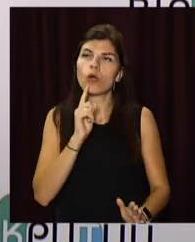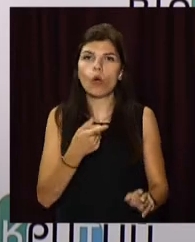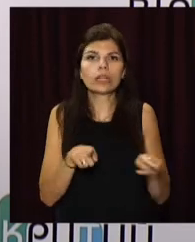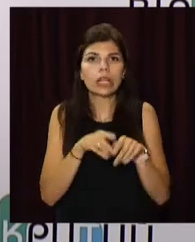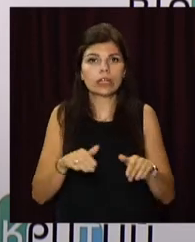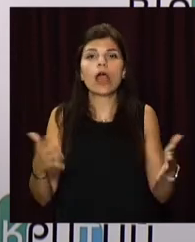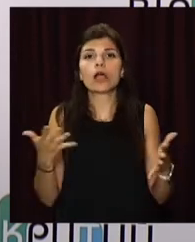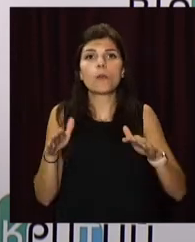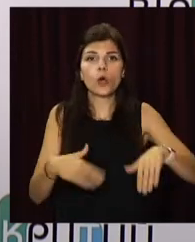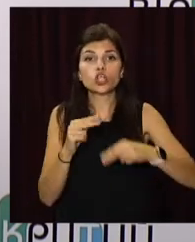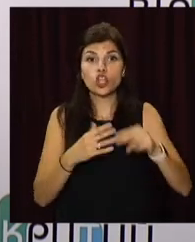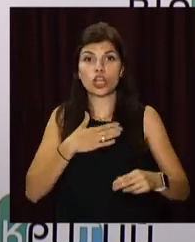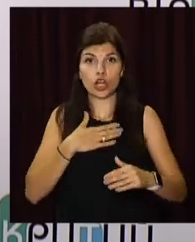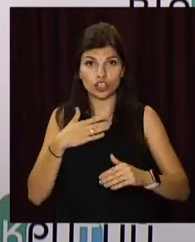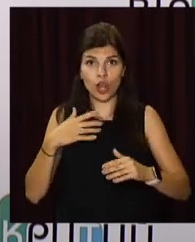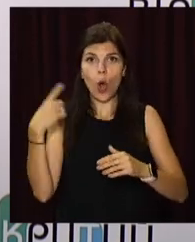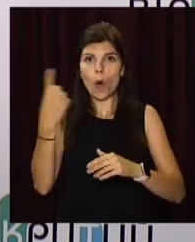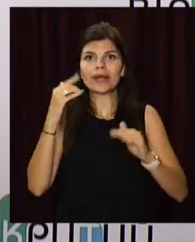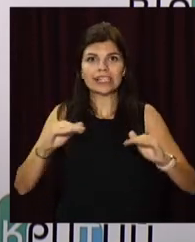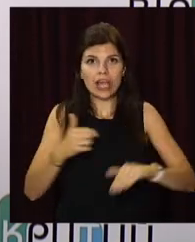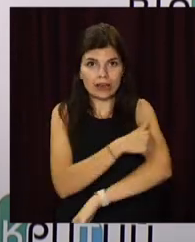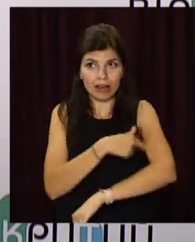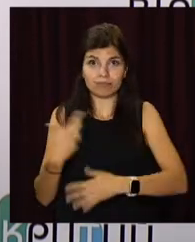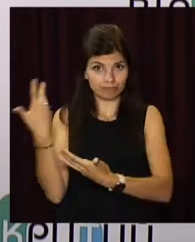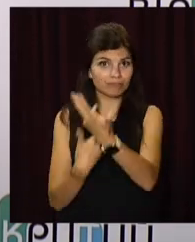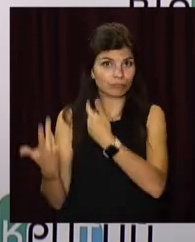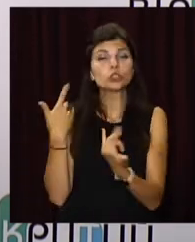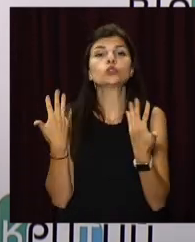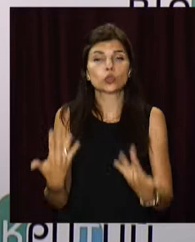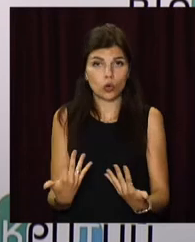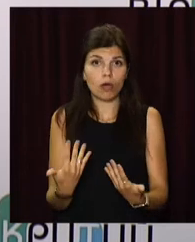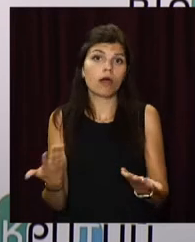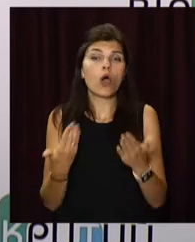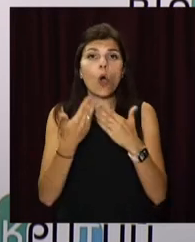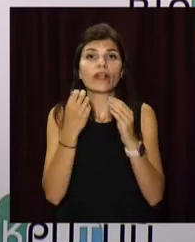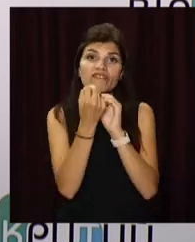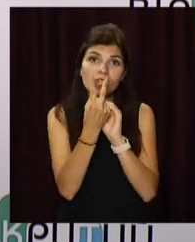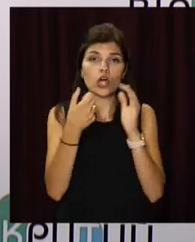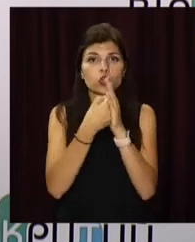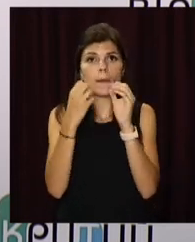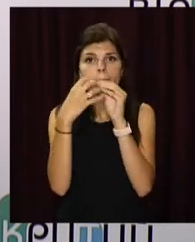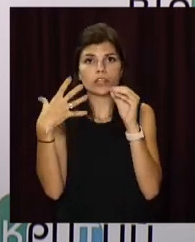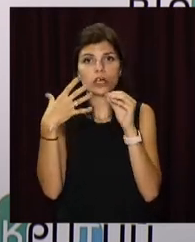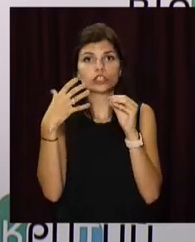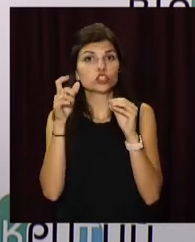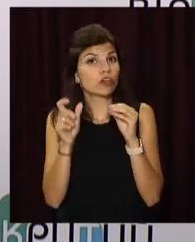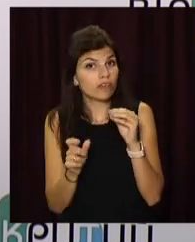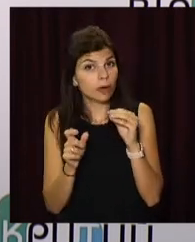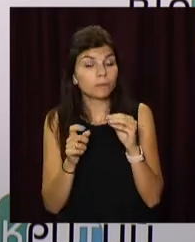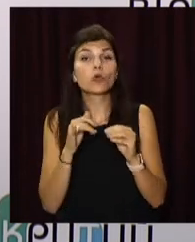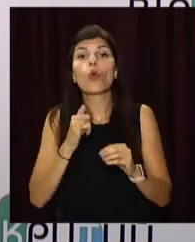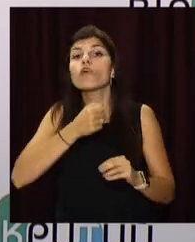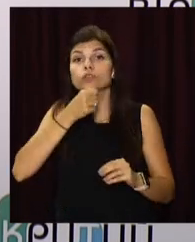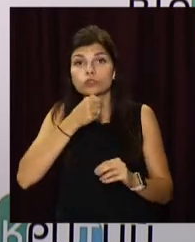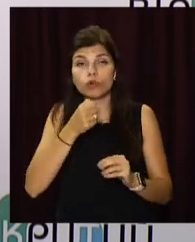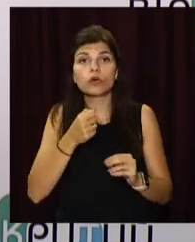детей, которые проходят через наши руки, через областную детскую больницу, от 12 до 15 человек. У